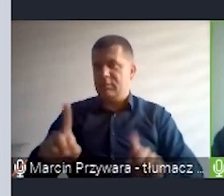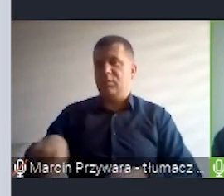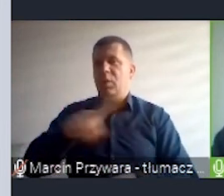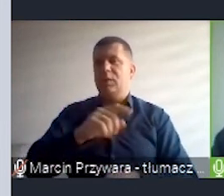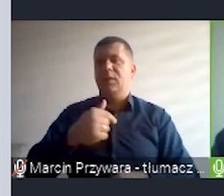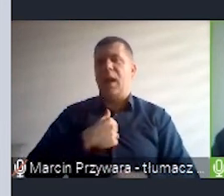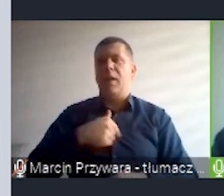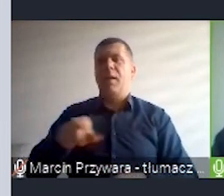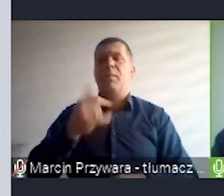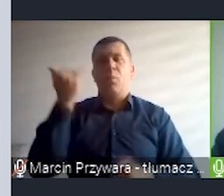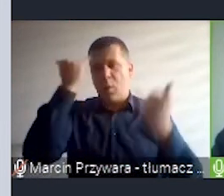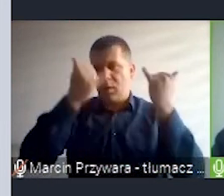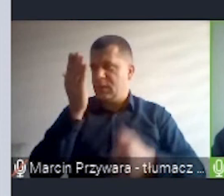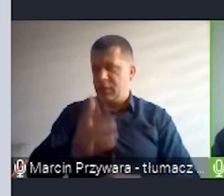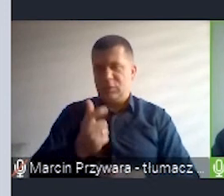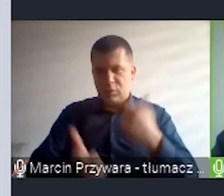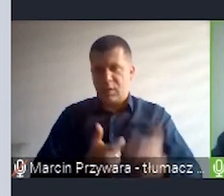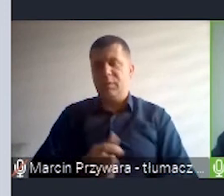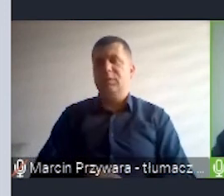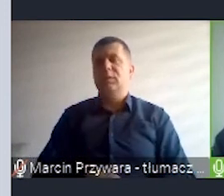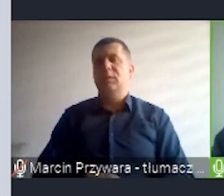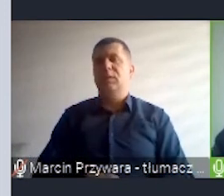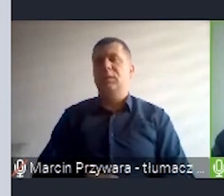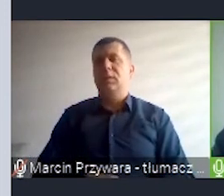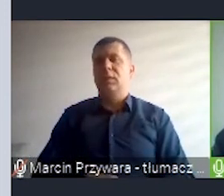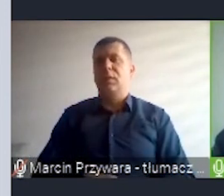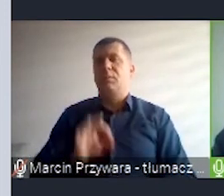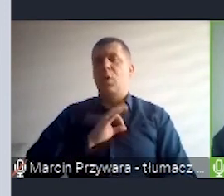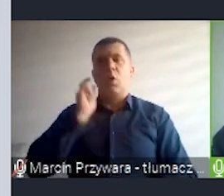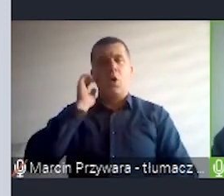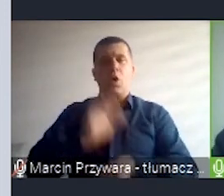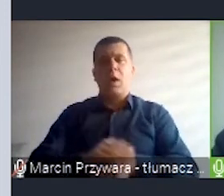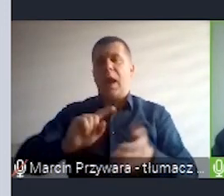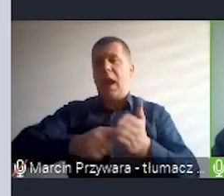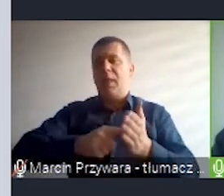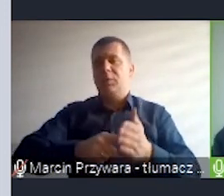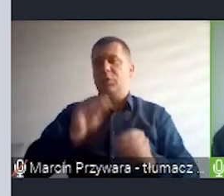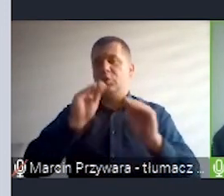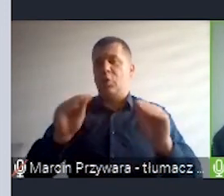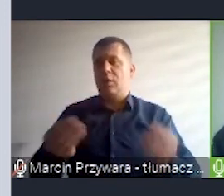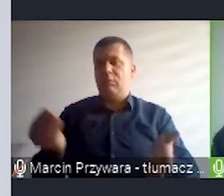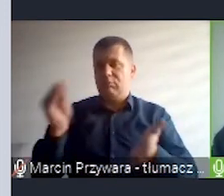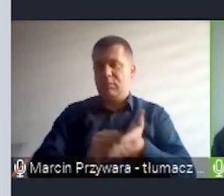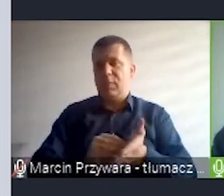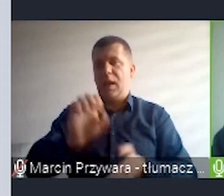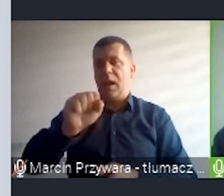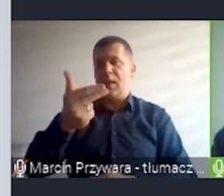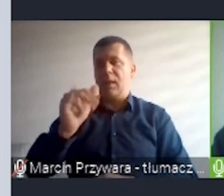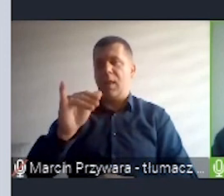że nie będziecie popełniać nadużyć finansowych. Moja koleżanka administrator szkolenia wrzuciła Państwu